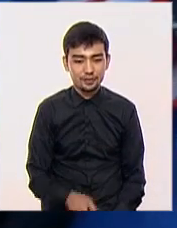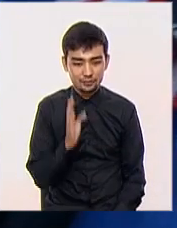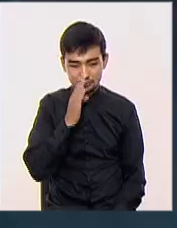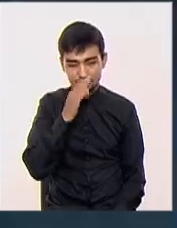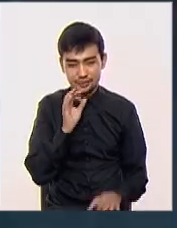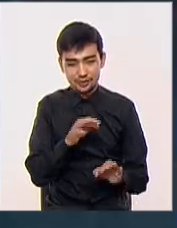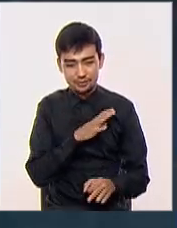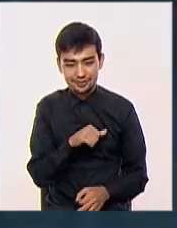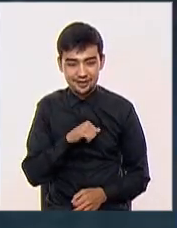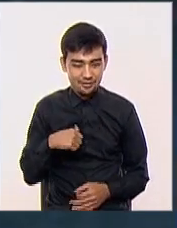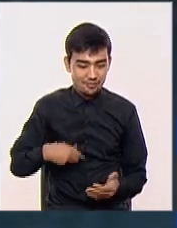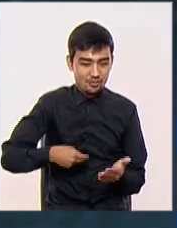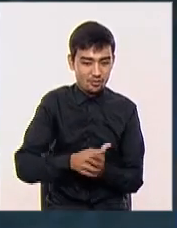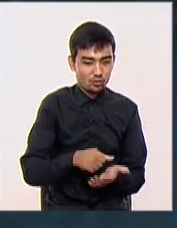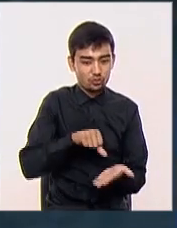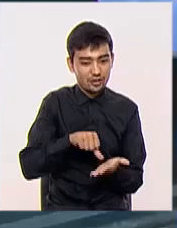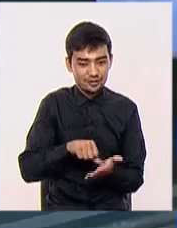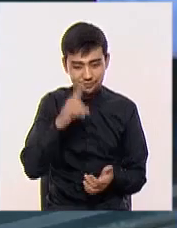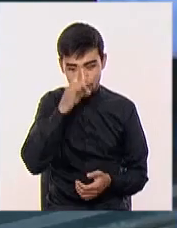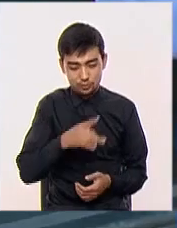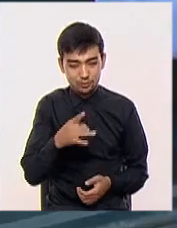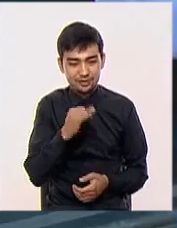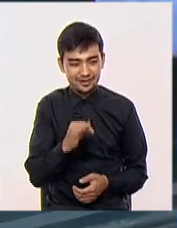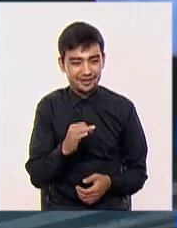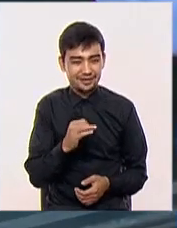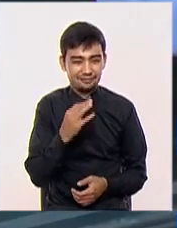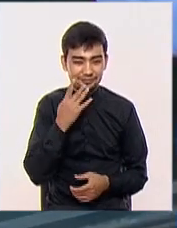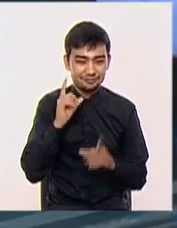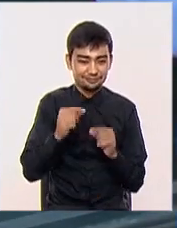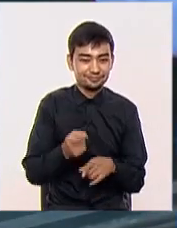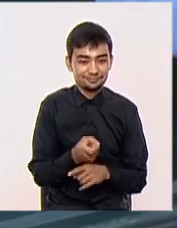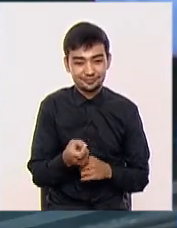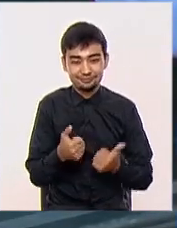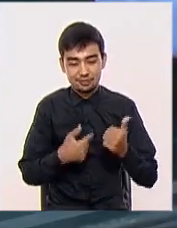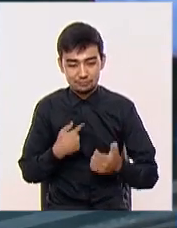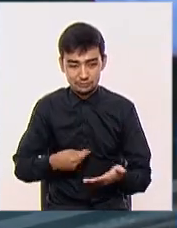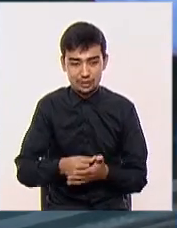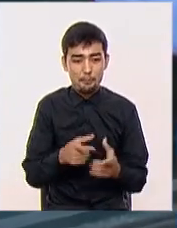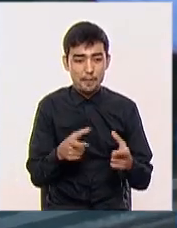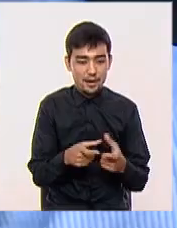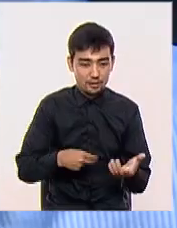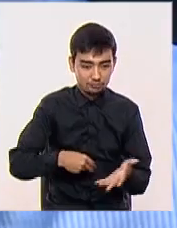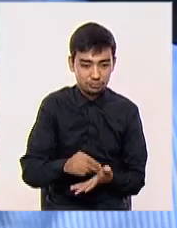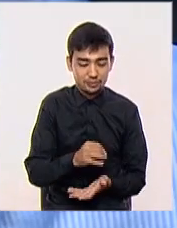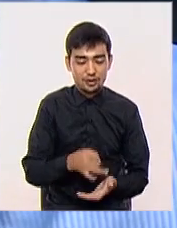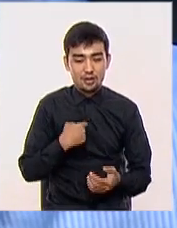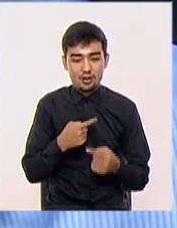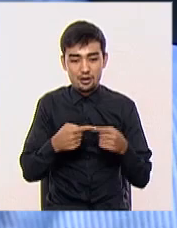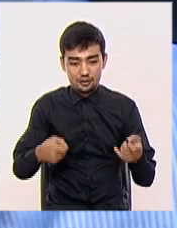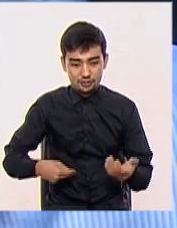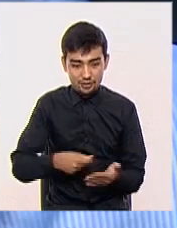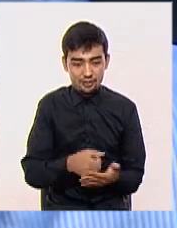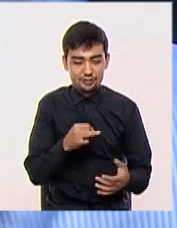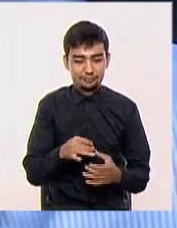Родители рассказывают, что сами платят за участие в республиканских и зарубежных соревнованиях, а также покупают билеты, оплачивают гостиницы,